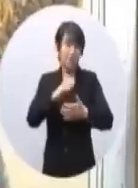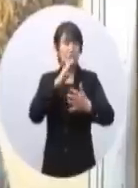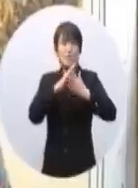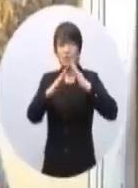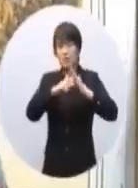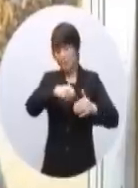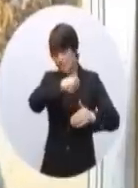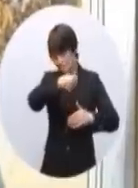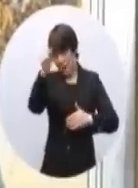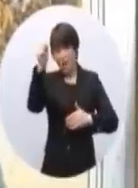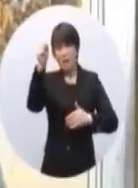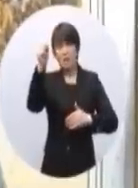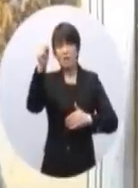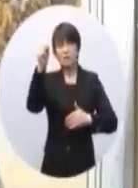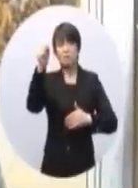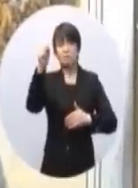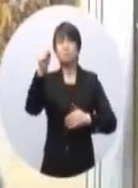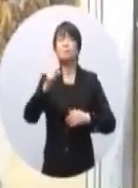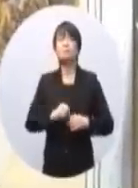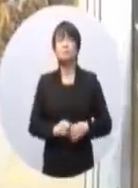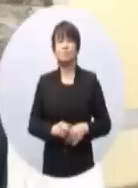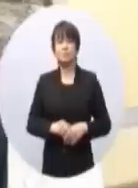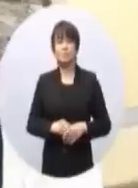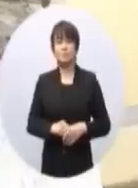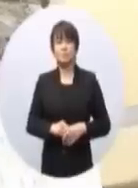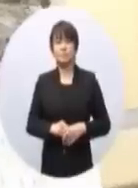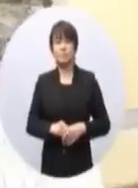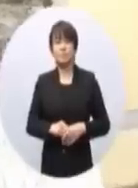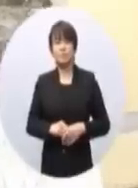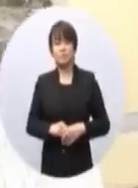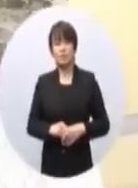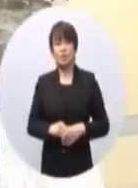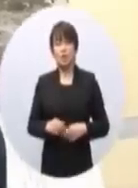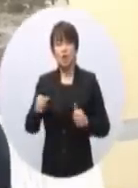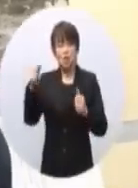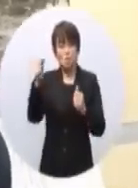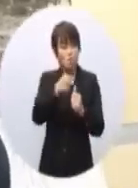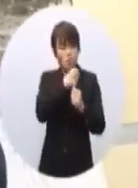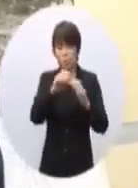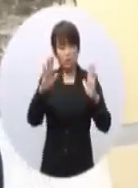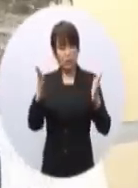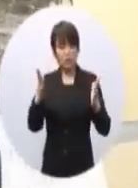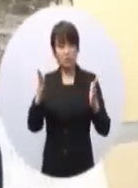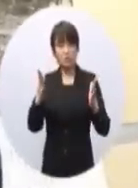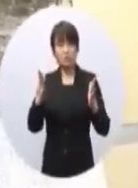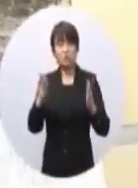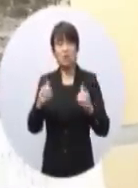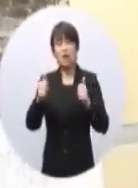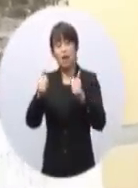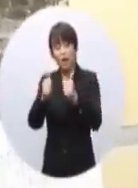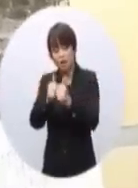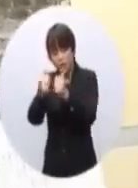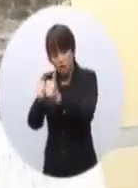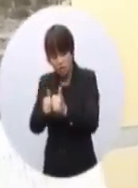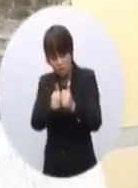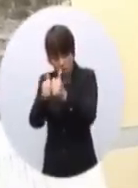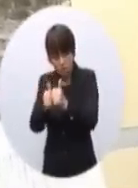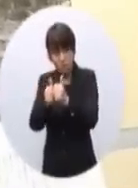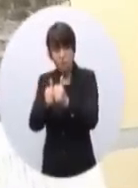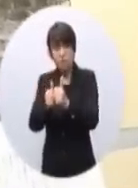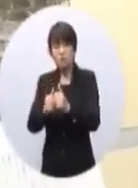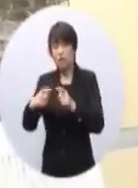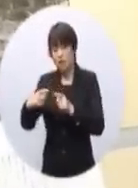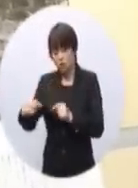やることに反対します。 暴力は振るわないで話で